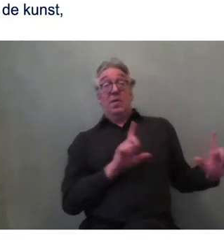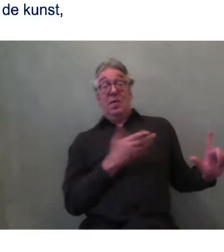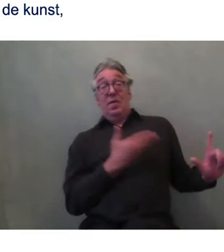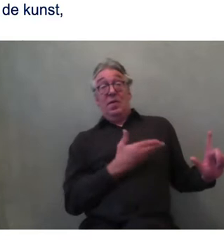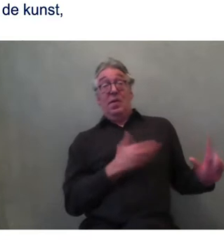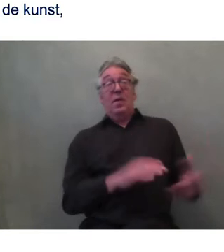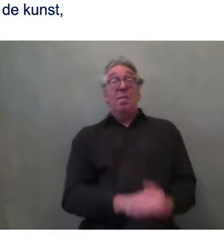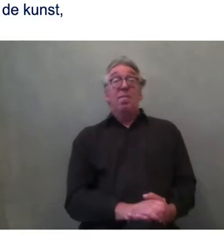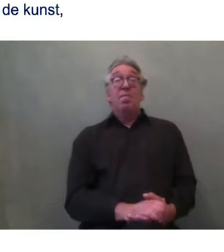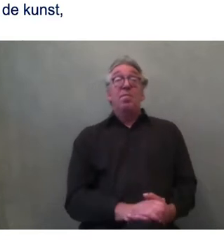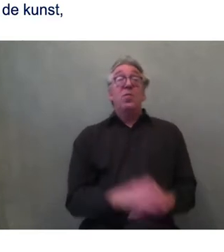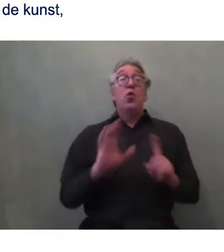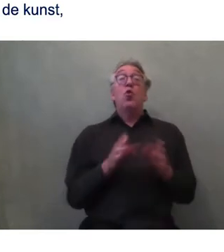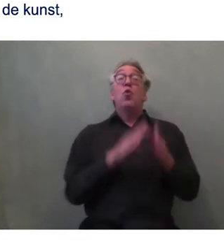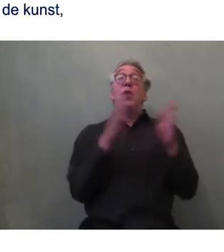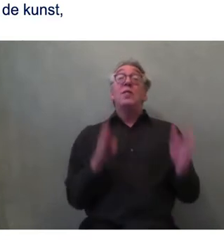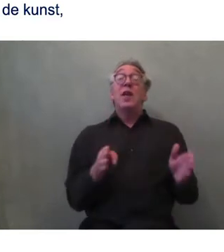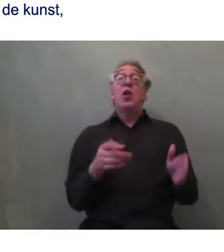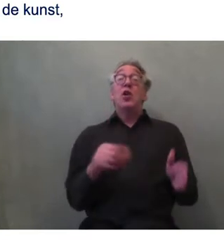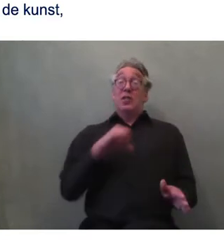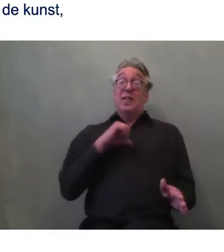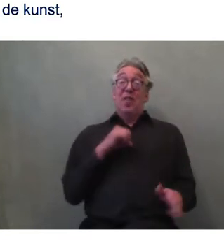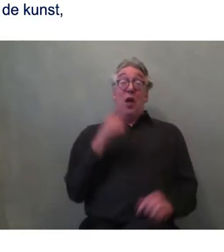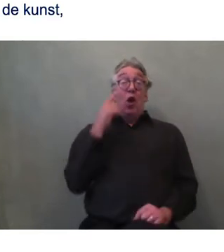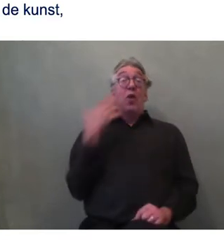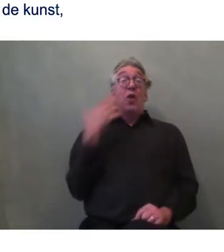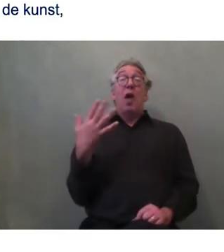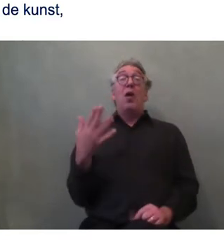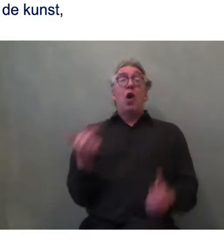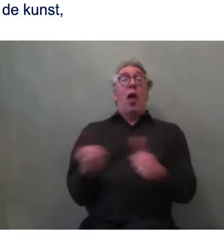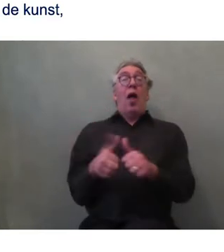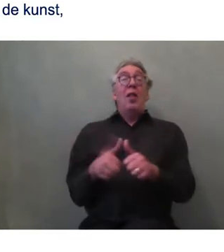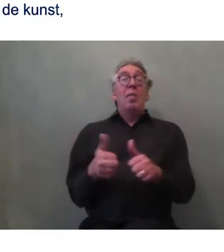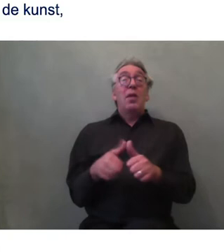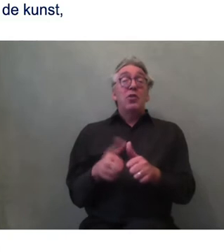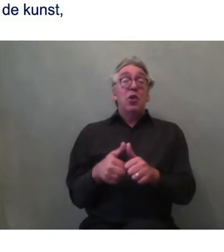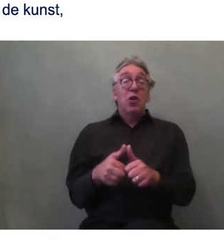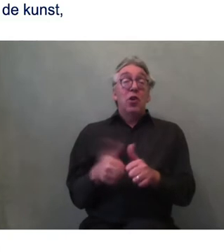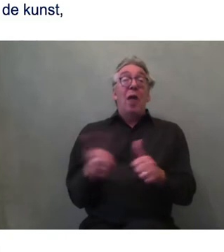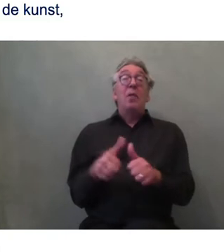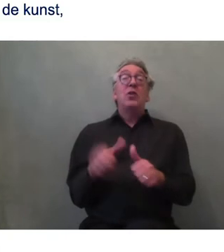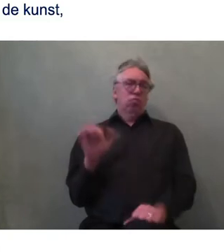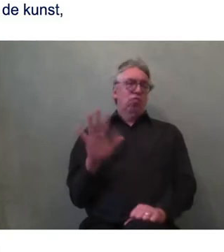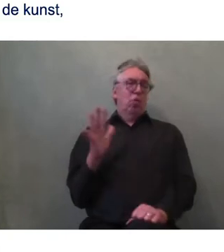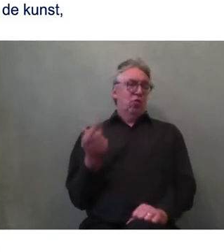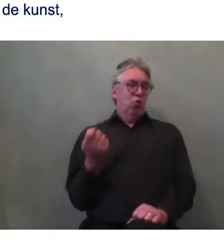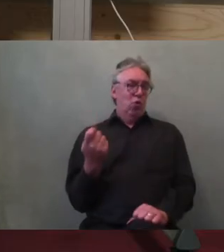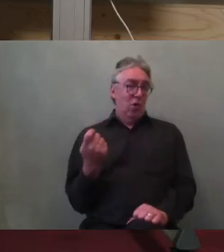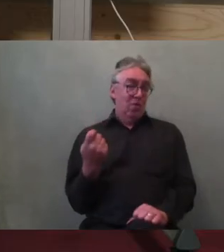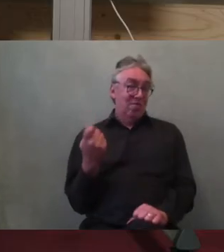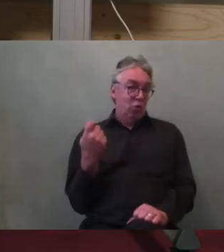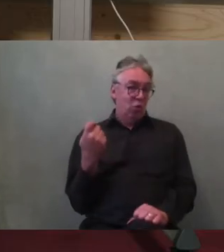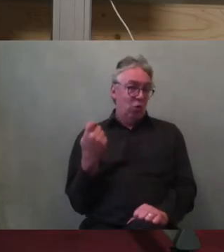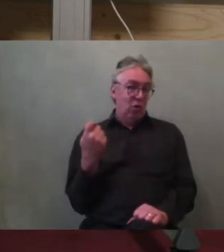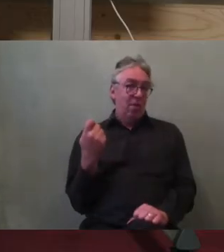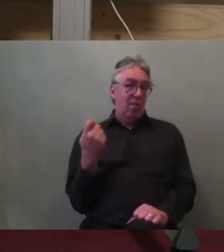Culturele instellingen die ervaren eigenlijk dat aanpassingen best wel soms duur kunnen zijn. En dat er niet altijd